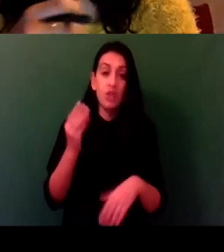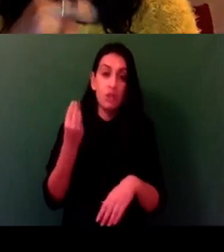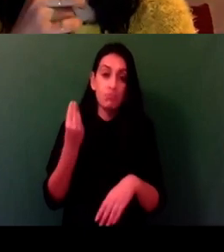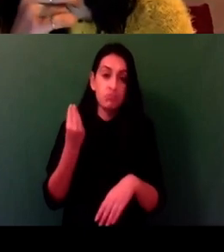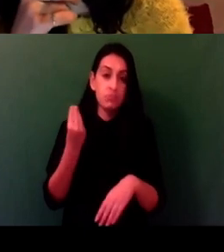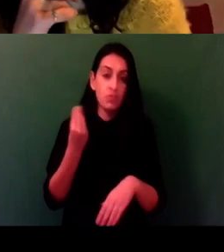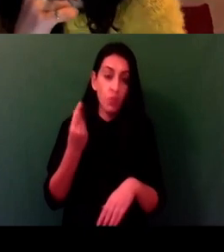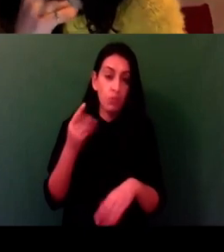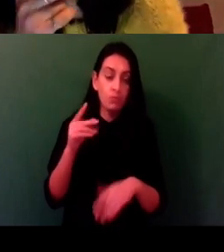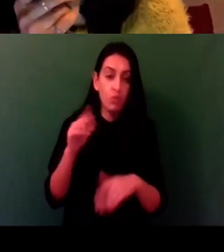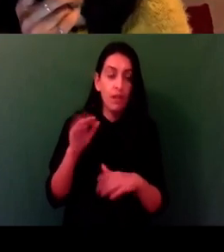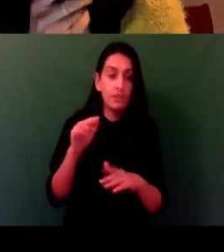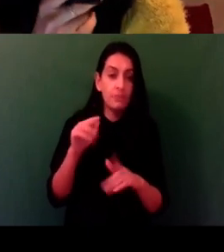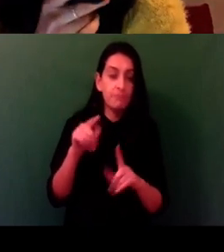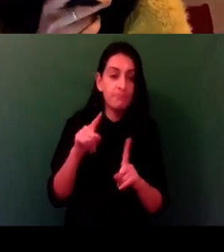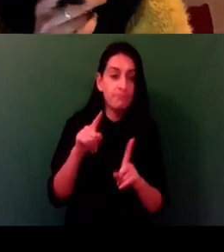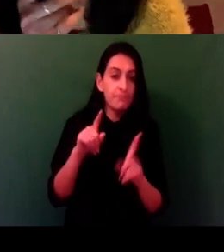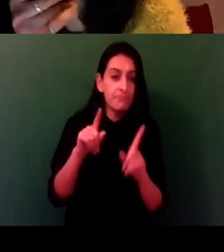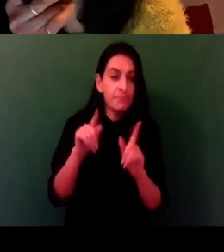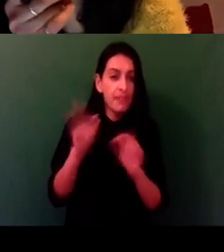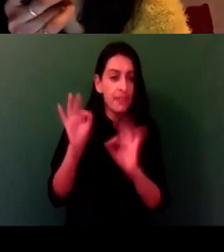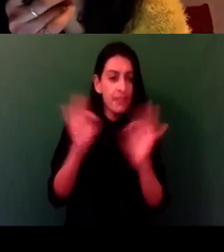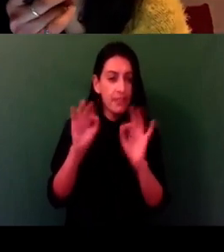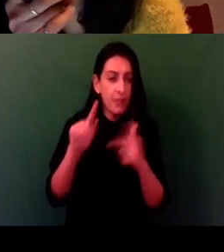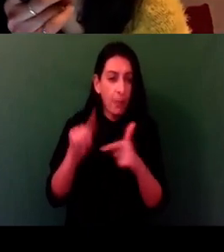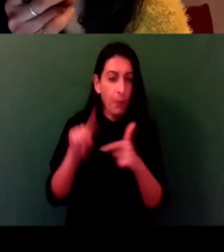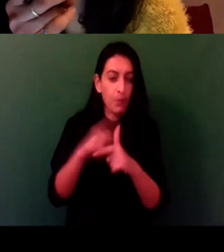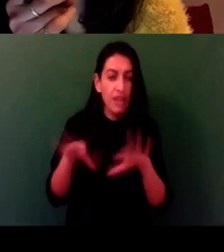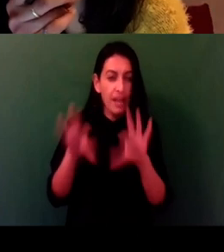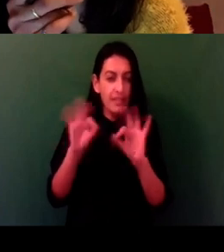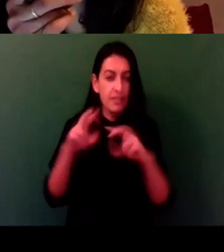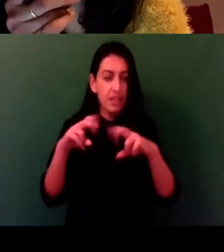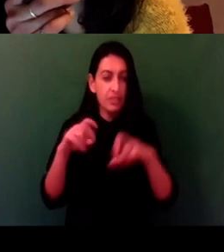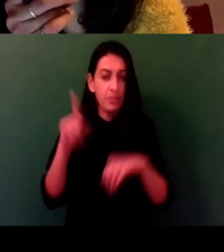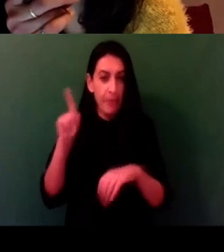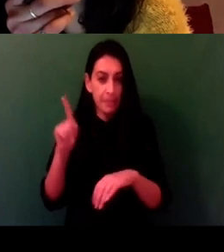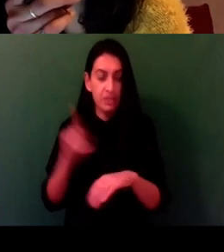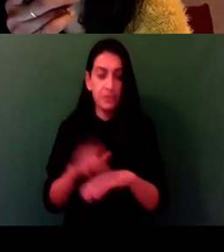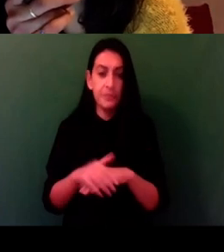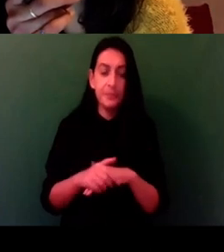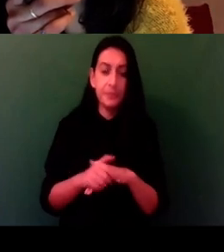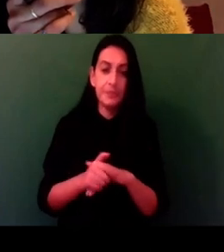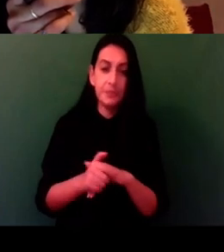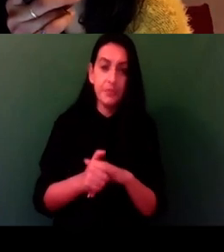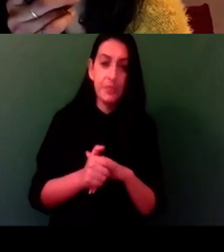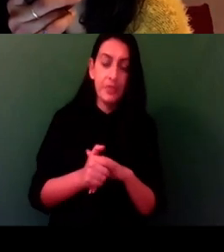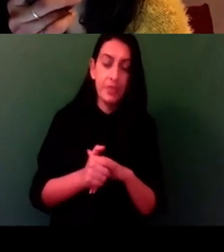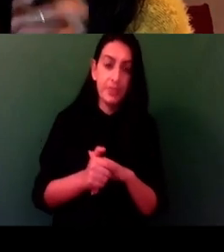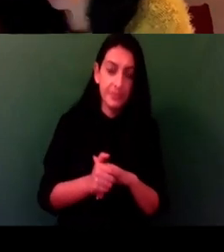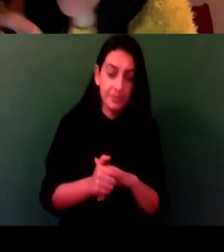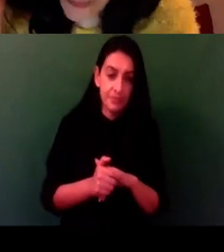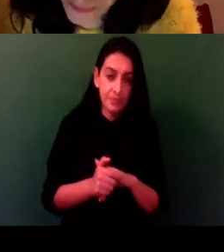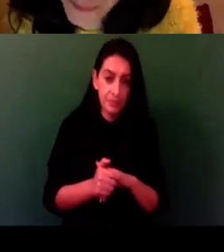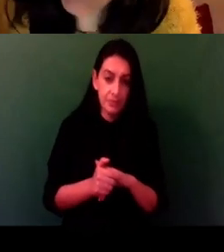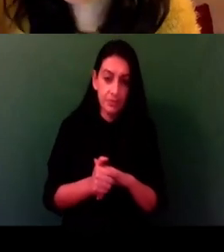proje yürütmüş, kitaplar yazmış, dersler vermiş, araştırmalar da yapmış ama net bir şekilde katılımcı süreçlerle proje de üretmiş bir kişi. Ağırlıklı olarak da